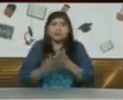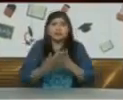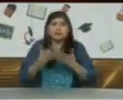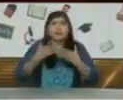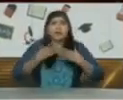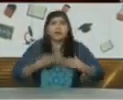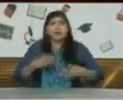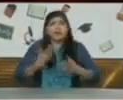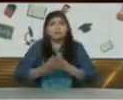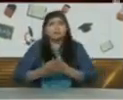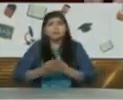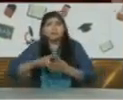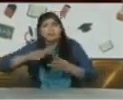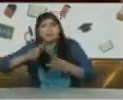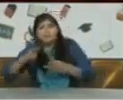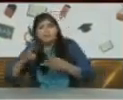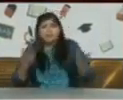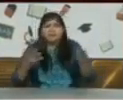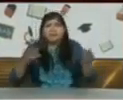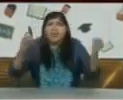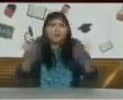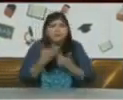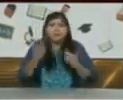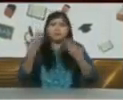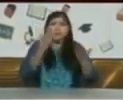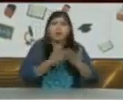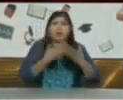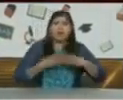जीवन में बहुत कुछ अचानक घटता है,